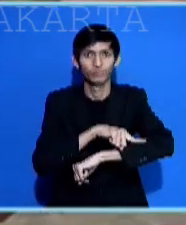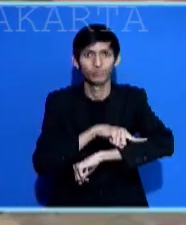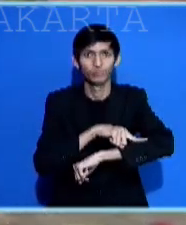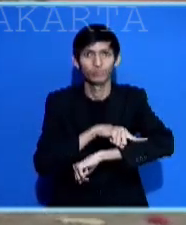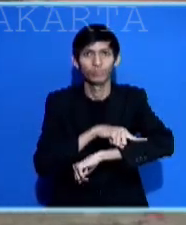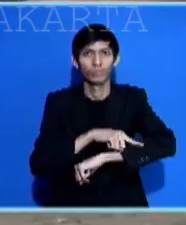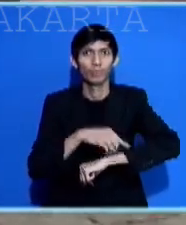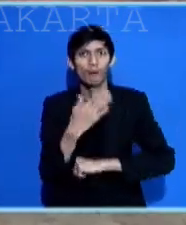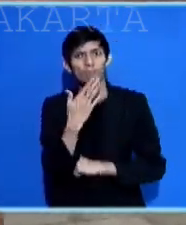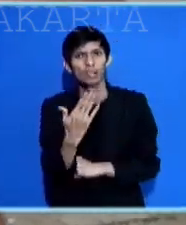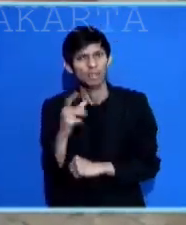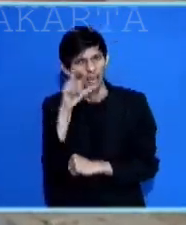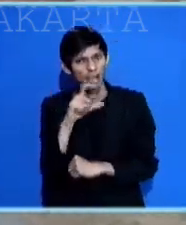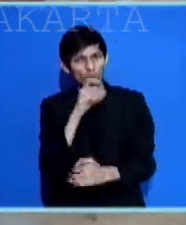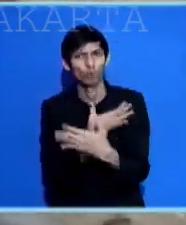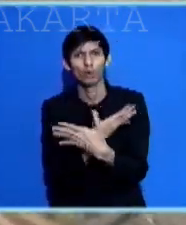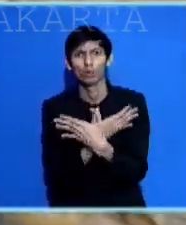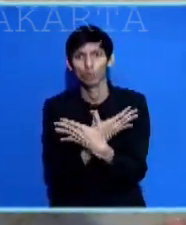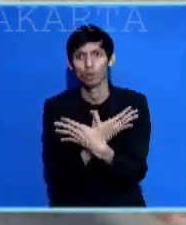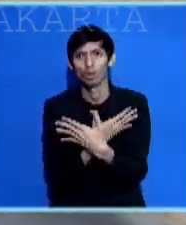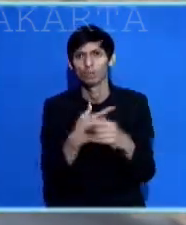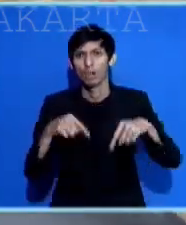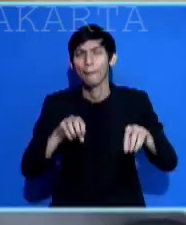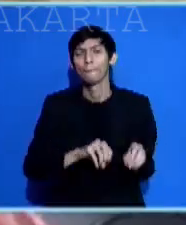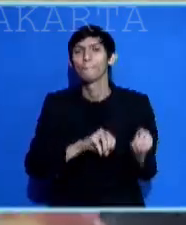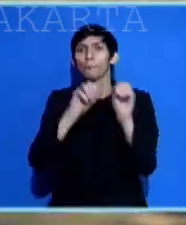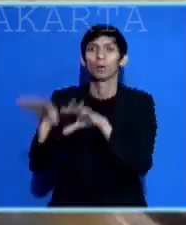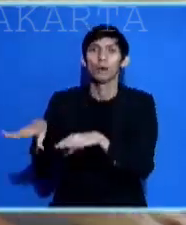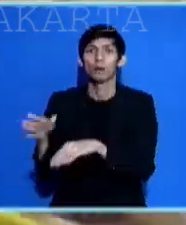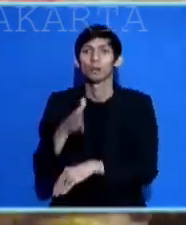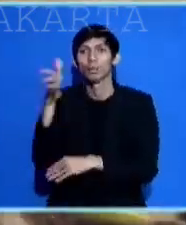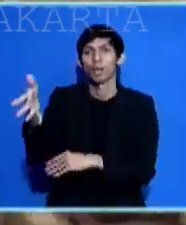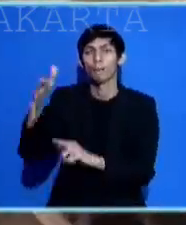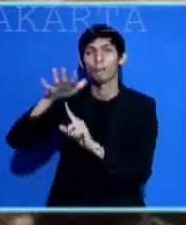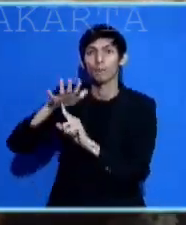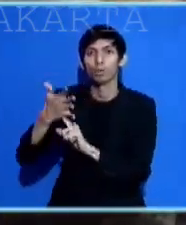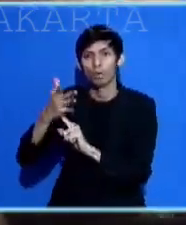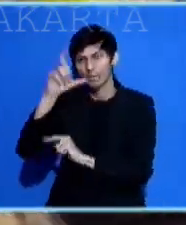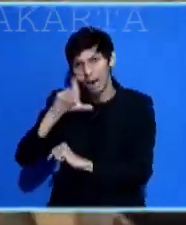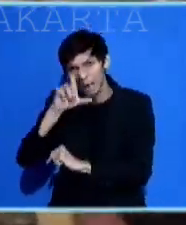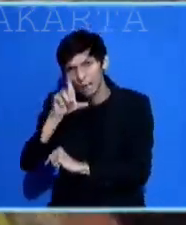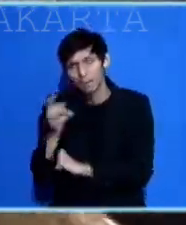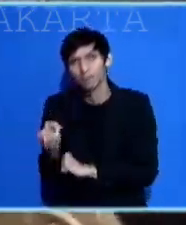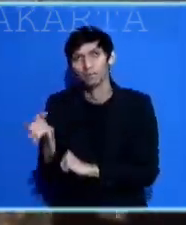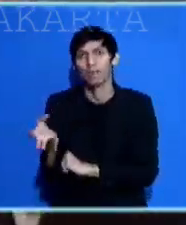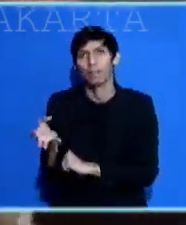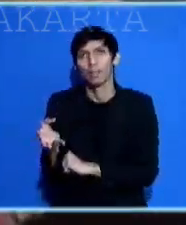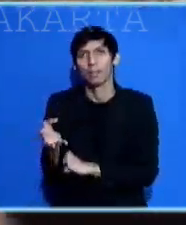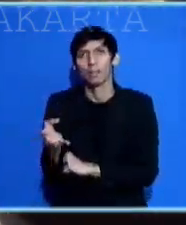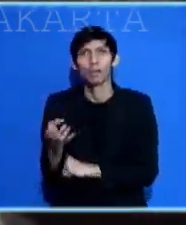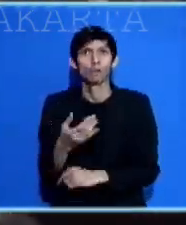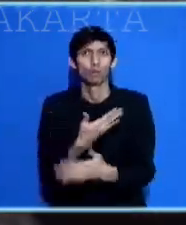ing Bantul walang tasih gampil dipun padosi wonten ing tegalan langkanipun walang ingkang wonten ing Gunung Kidul Menik